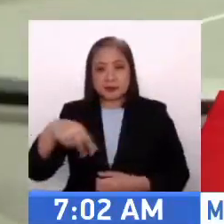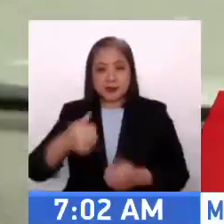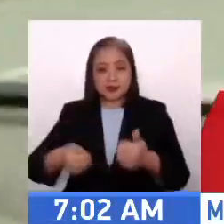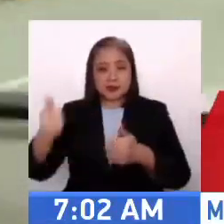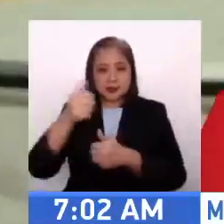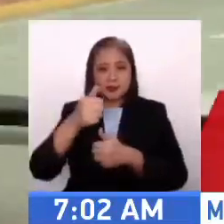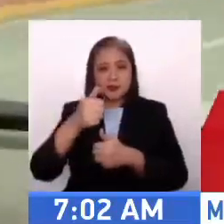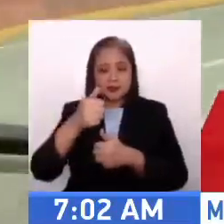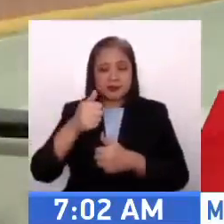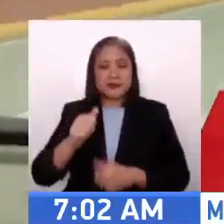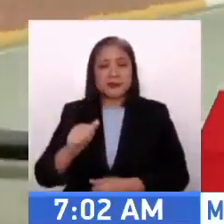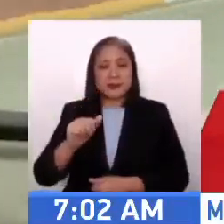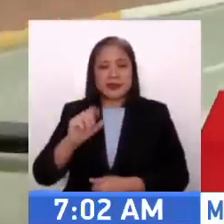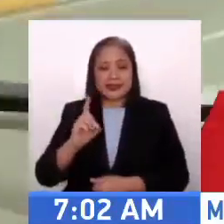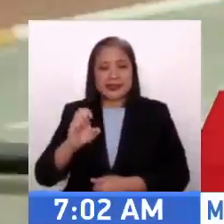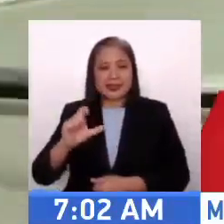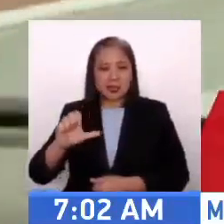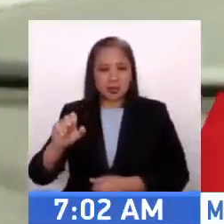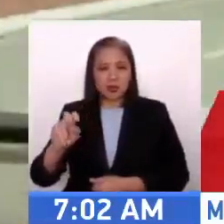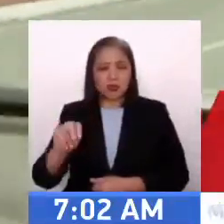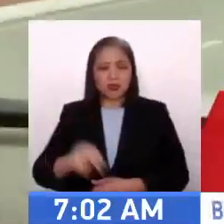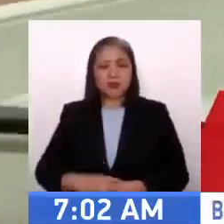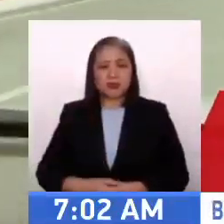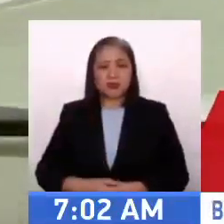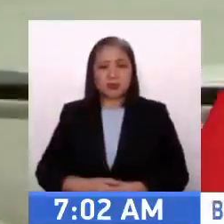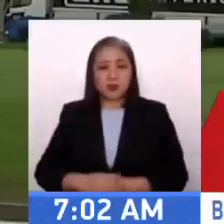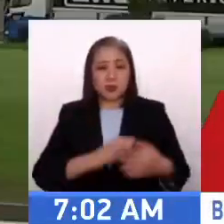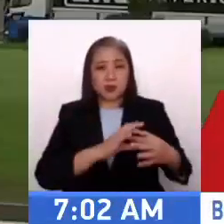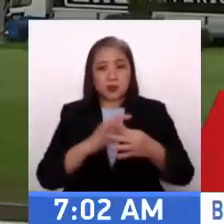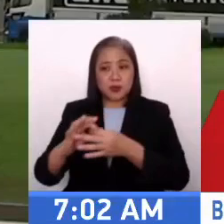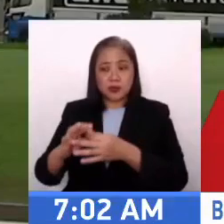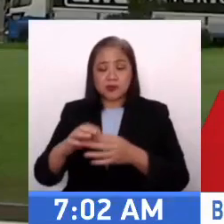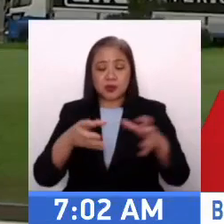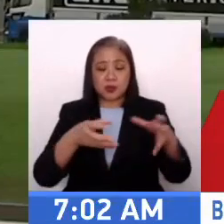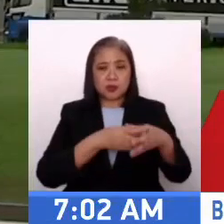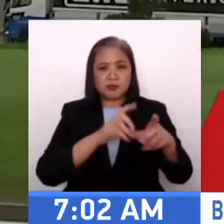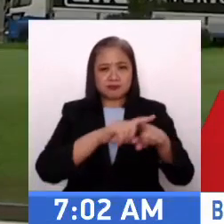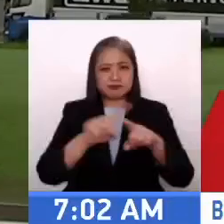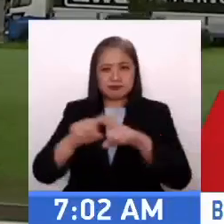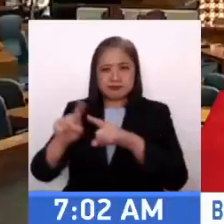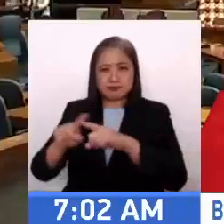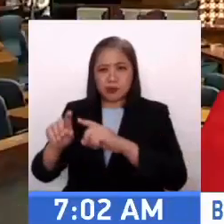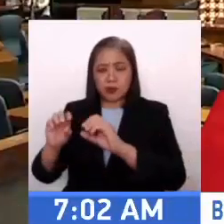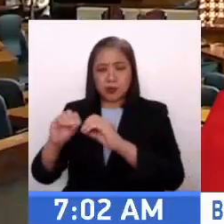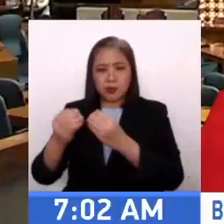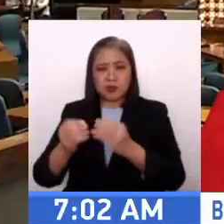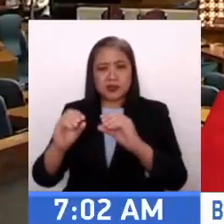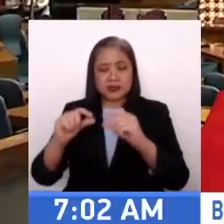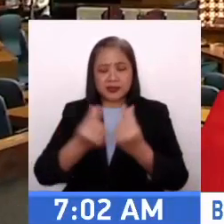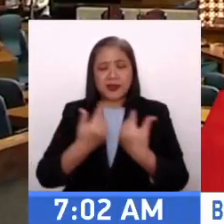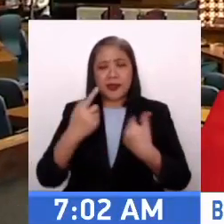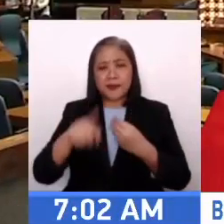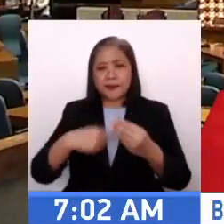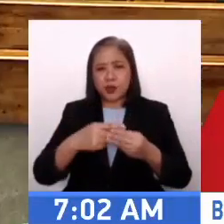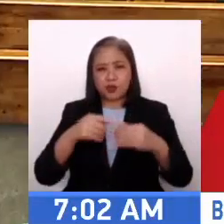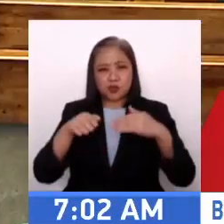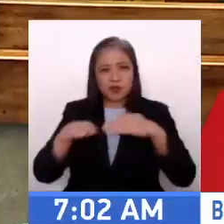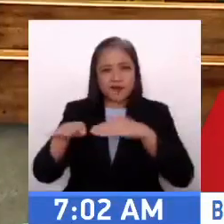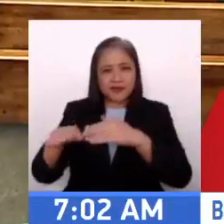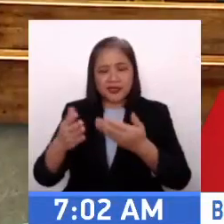Leon, makipag-ugnayan na sa aming task force sa iba't ibang ahensya kaugnay sa traffic rerouting at mga kilos